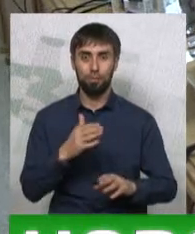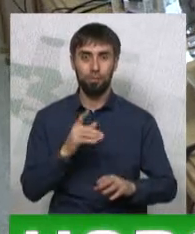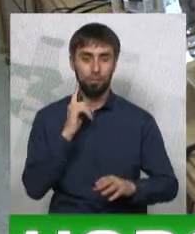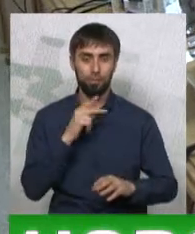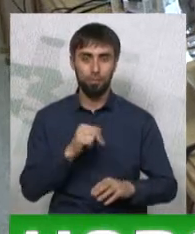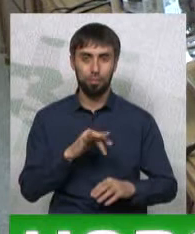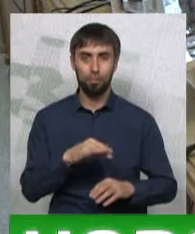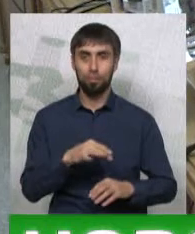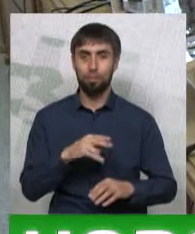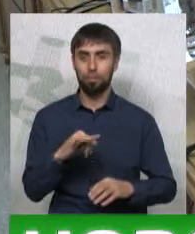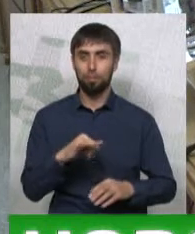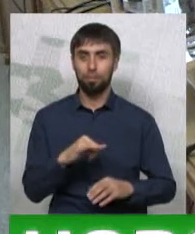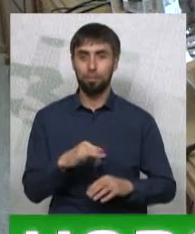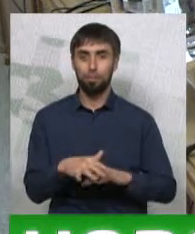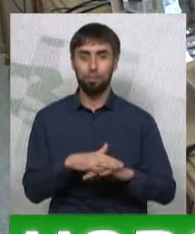Республики Ингушетия